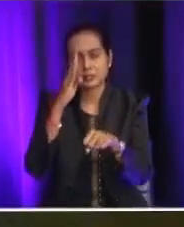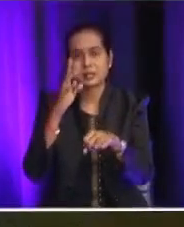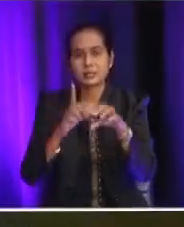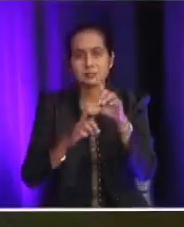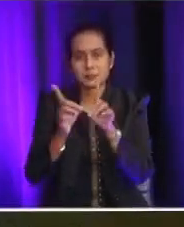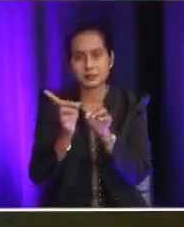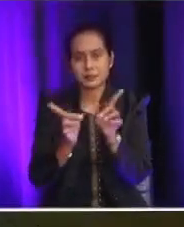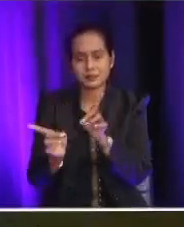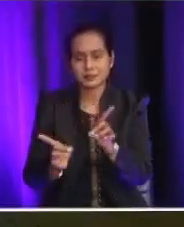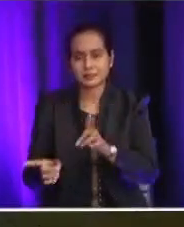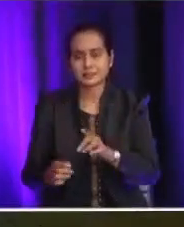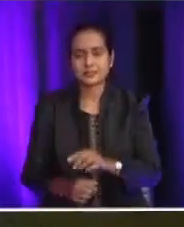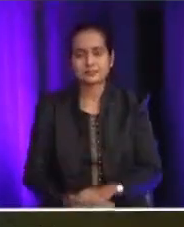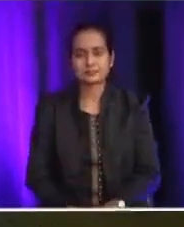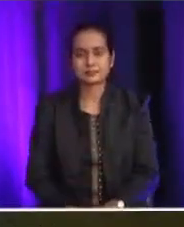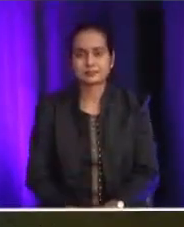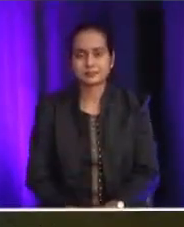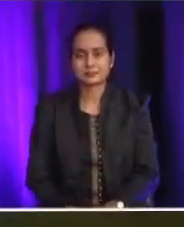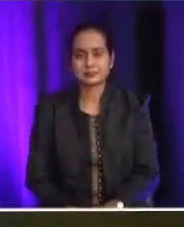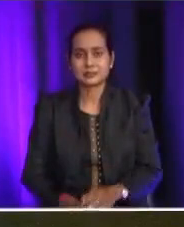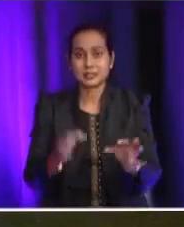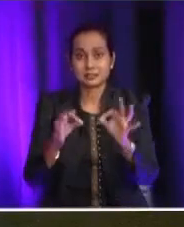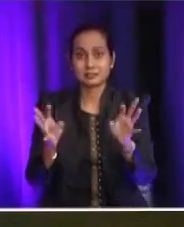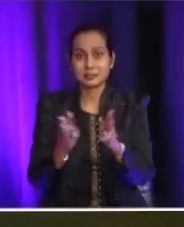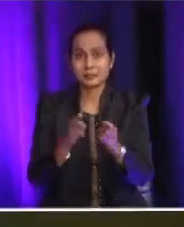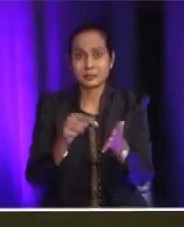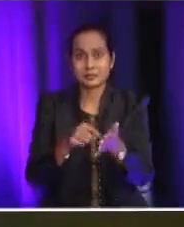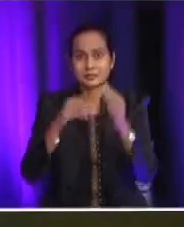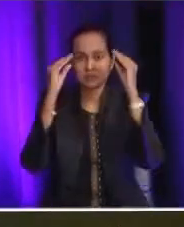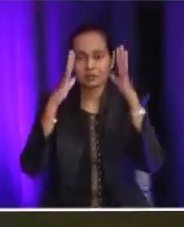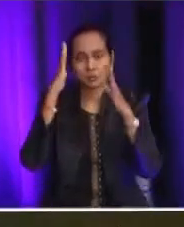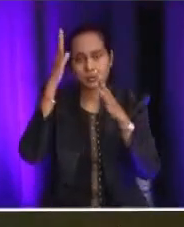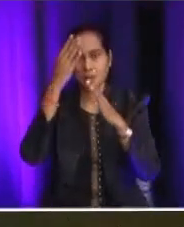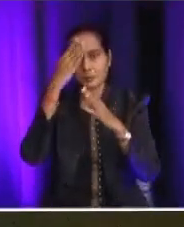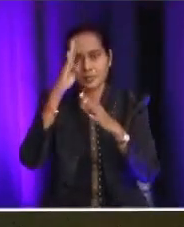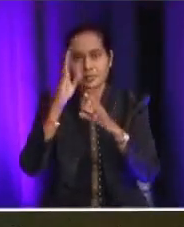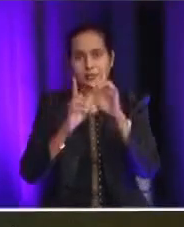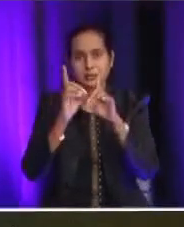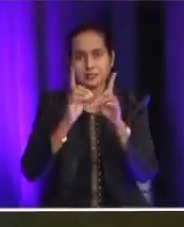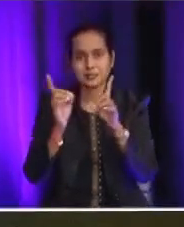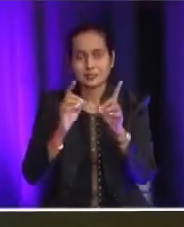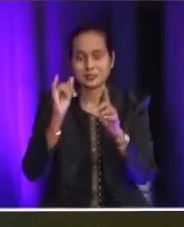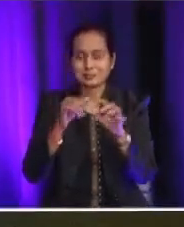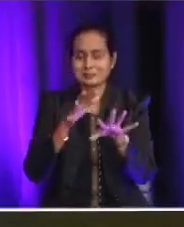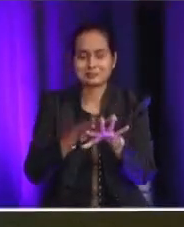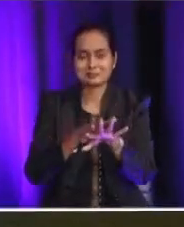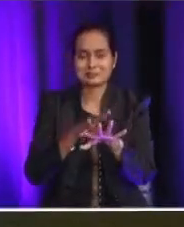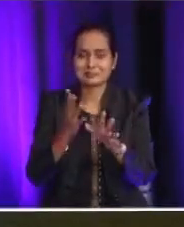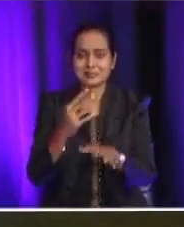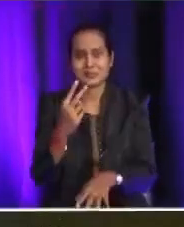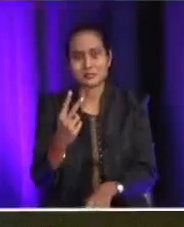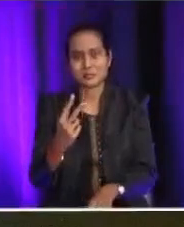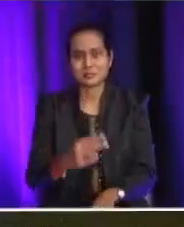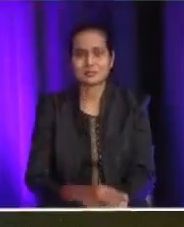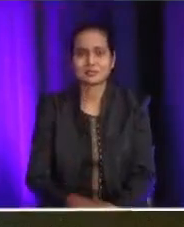bintang-bintang. Berapakah bintang-bintang? Kalau macam ni lah, cikgu memang akan bagi bintang yang berkelipan. Maksudnya dua bintang